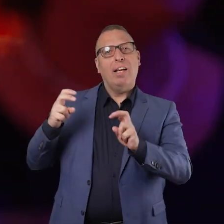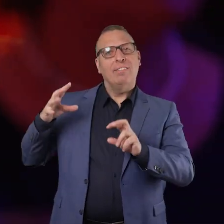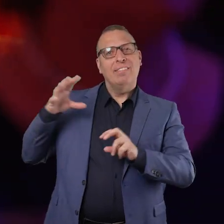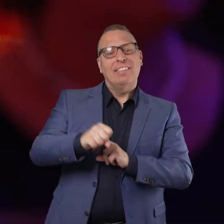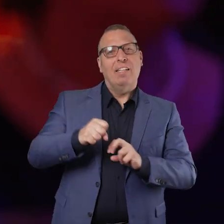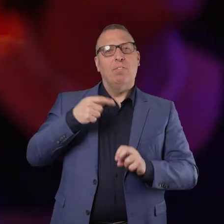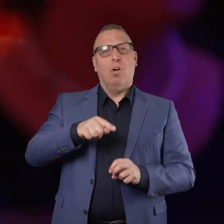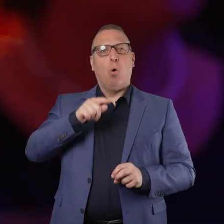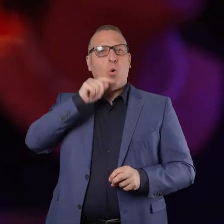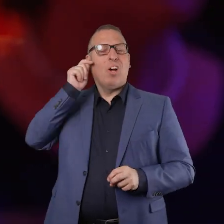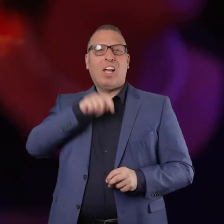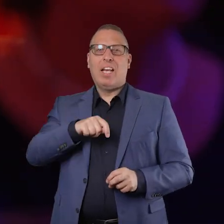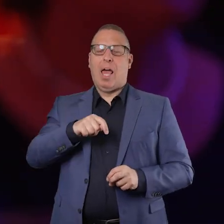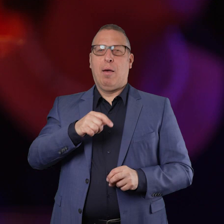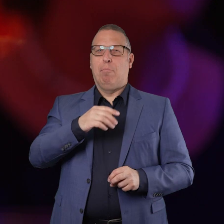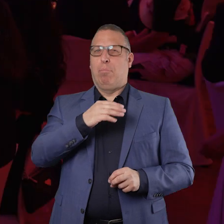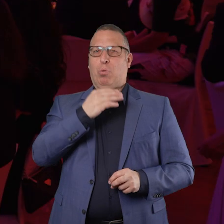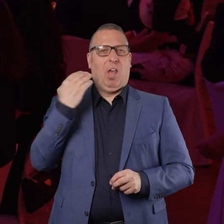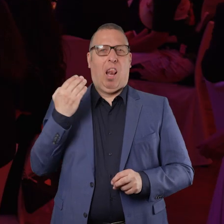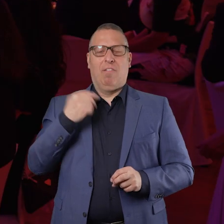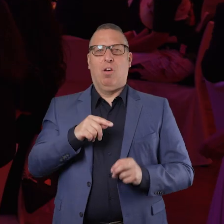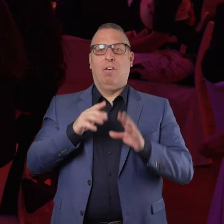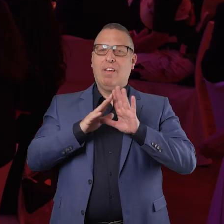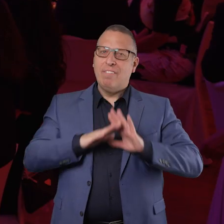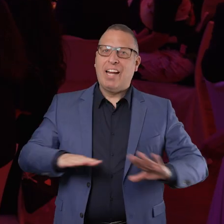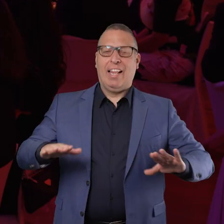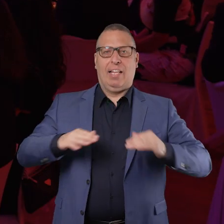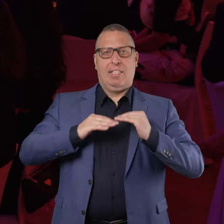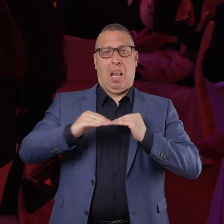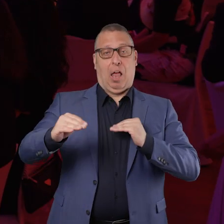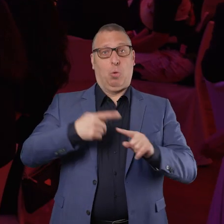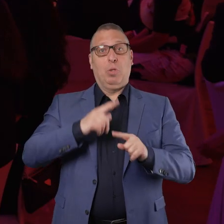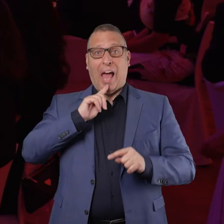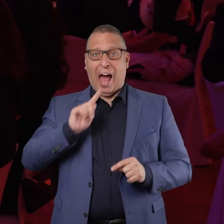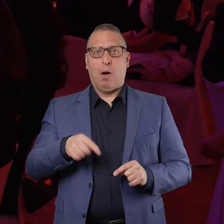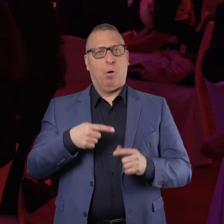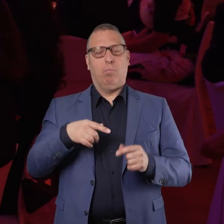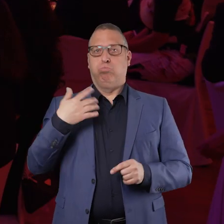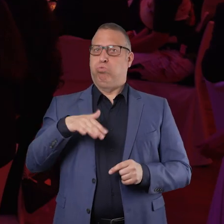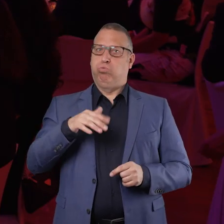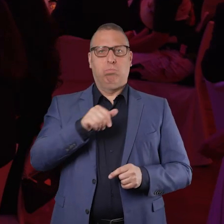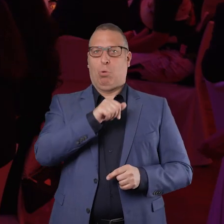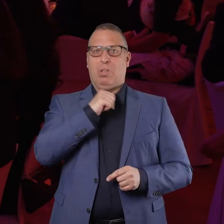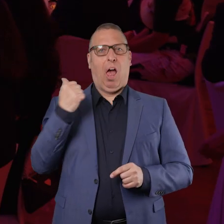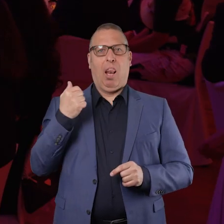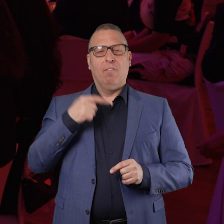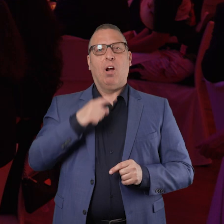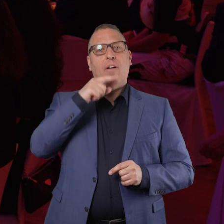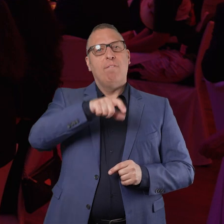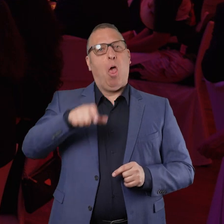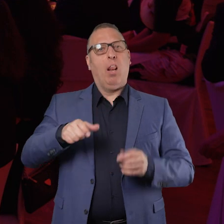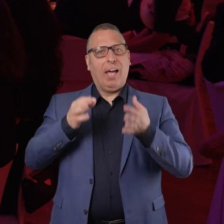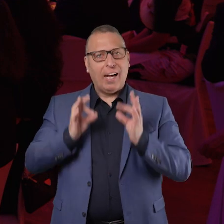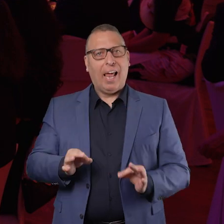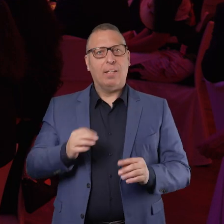Ukraine ist eine brutale Attacke auf ein friedliches Land. Und ebenso sehr ist er eine brutale Attacke auf das